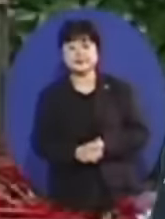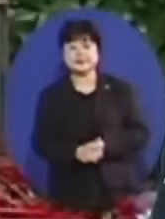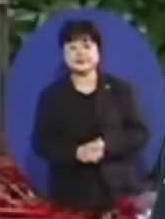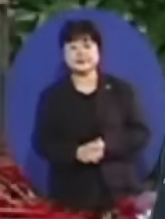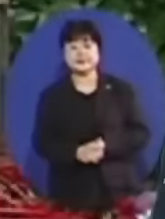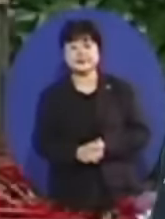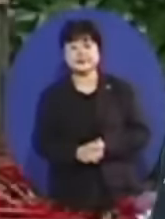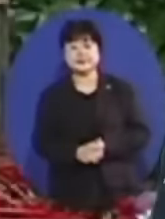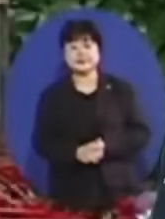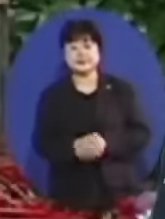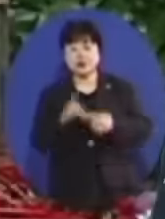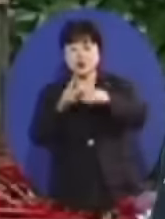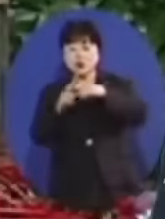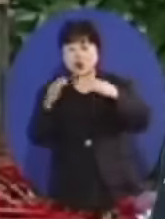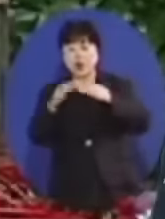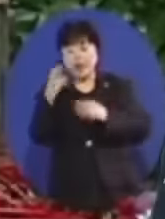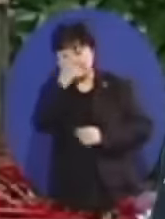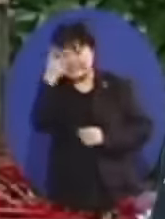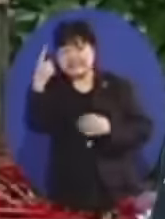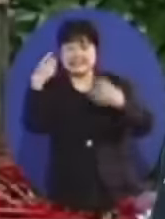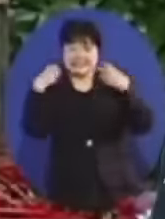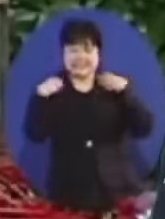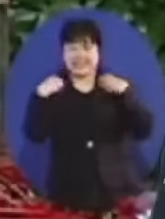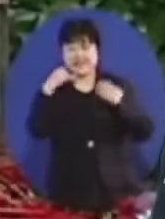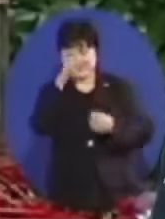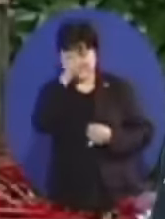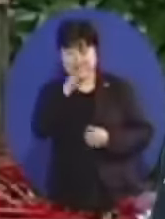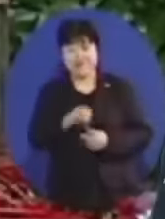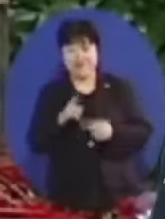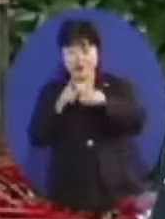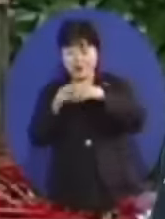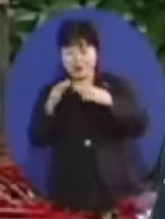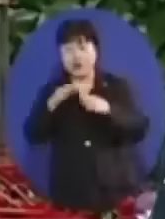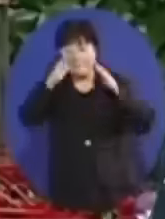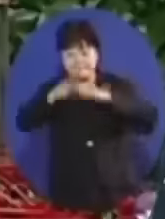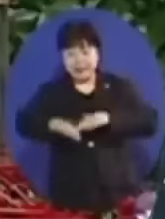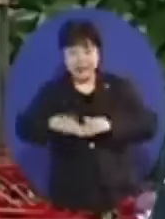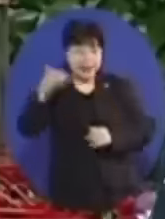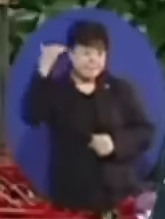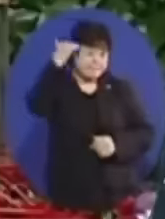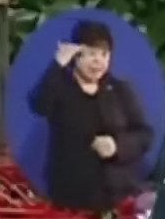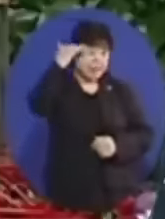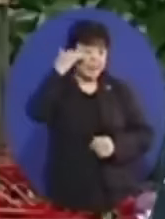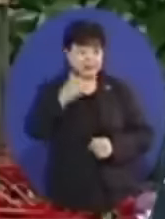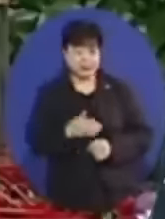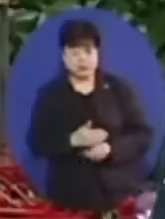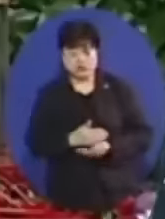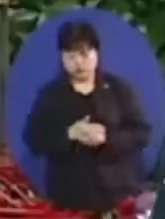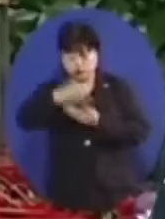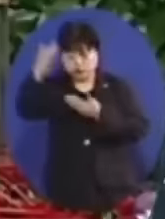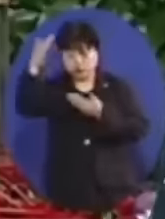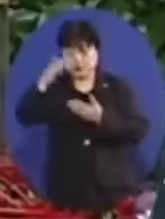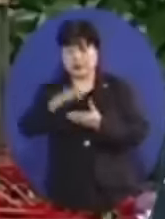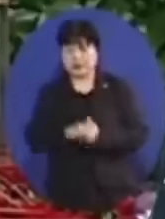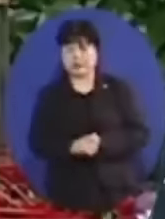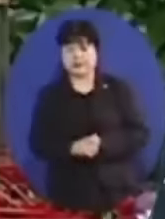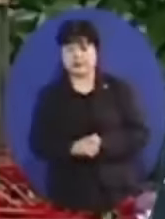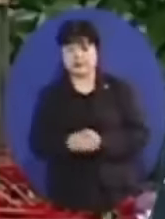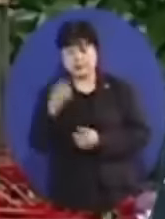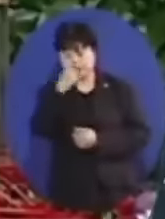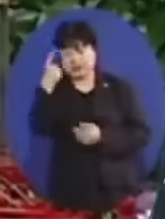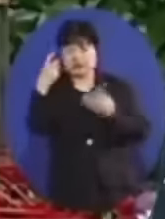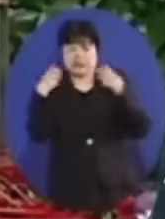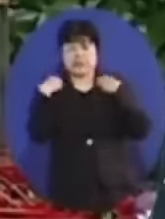그 다음에 우리는 교회를 지켜야 돼요. 교회를 파괴하려는 어떠한 세력에 대해서도 지향해서 지켜야 되는